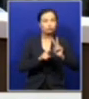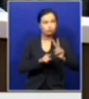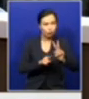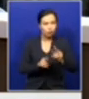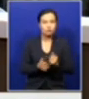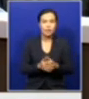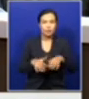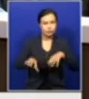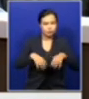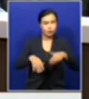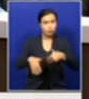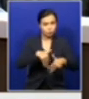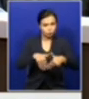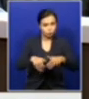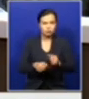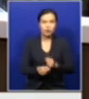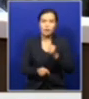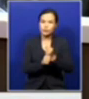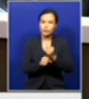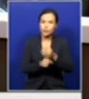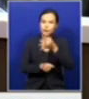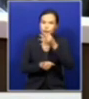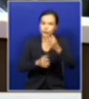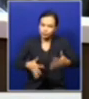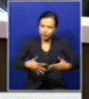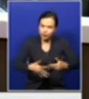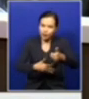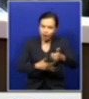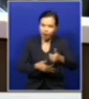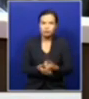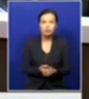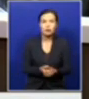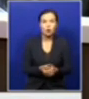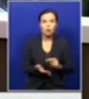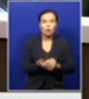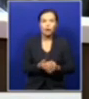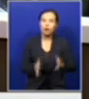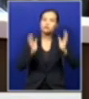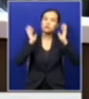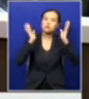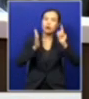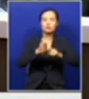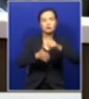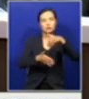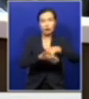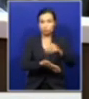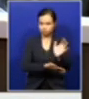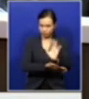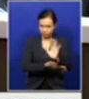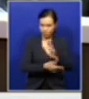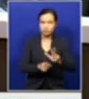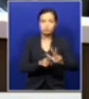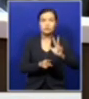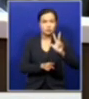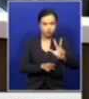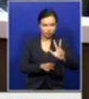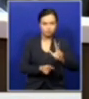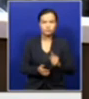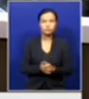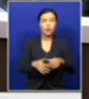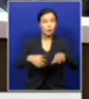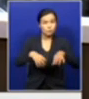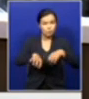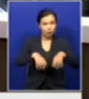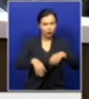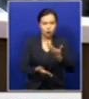การไปแล้วต้องให้ประชาชนได้ทำมาหากินค่ะไม่ใช่ให้ใช้หาเสียง3ค่ะบริหารจัดการ